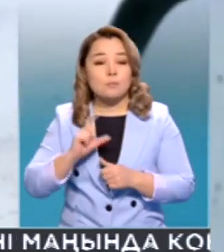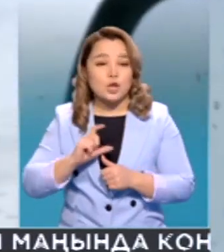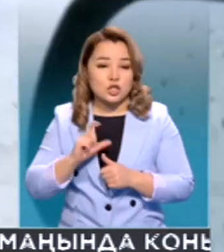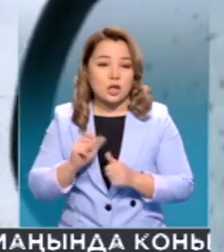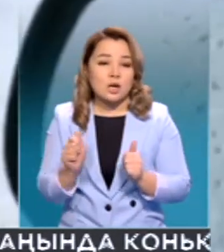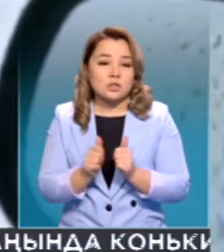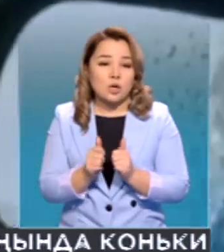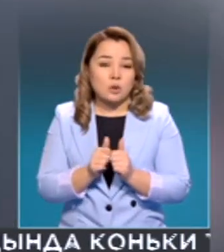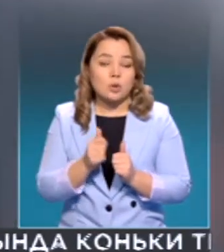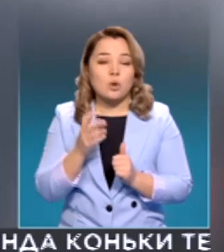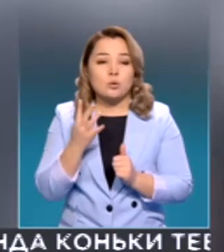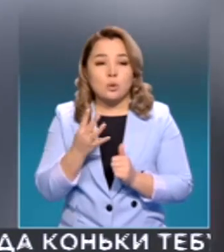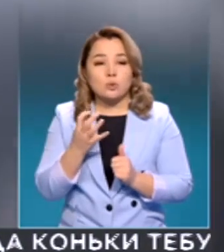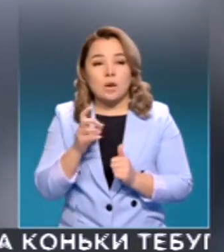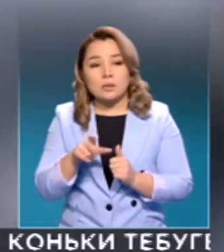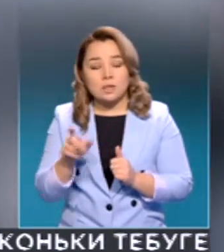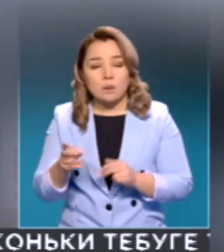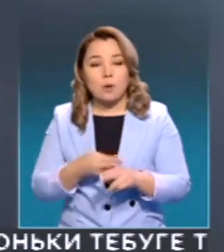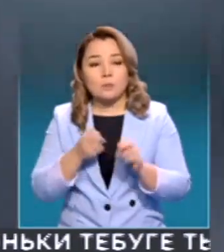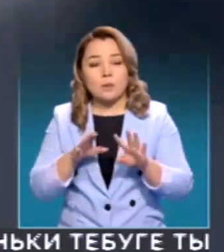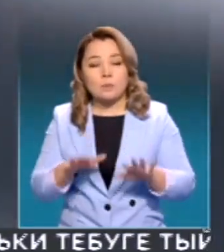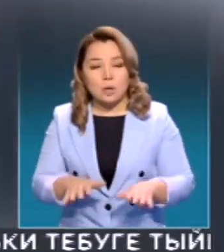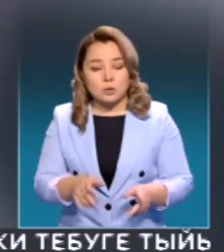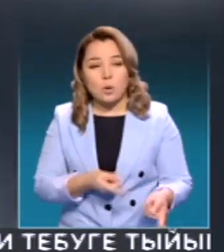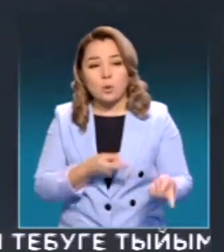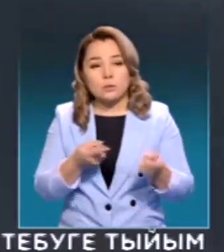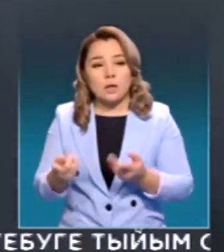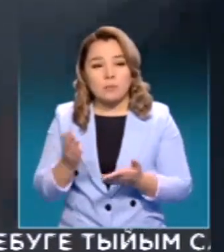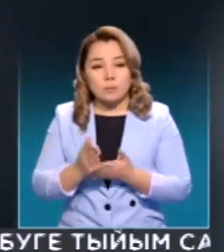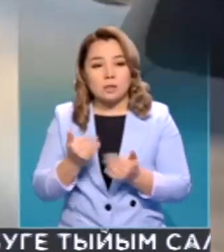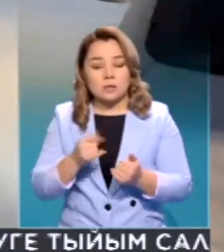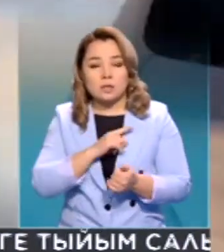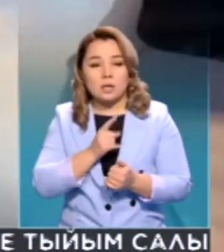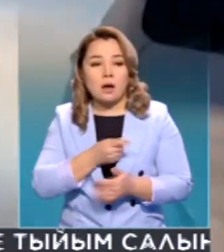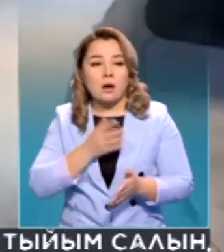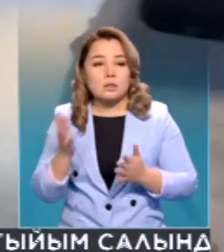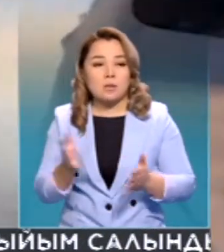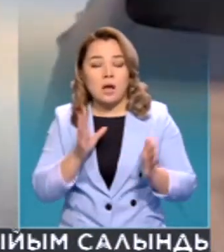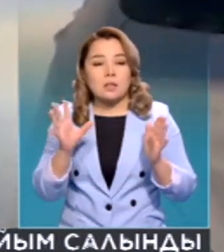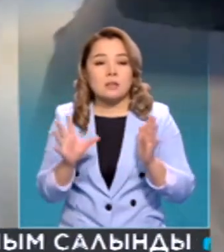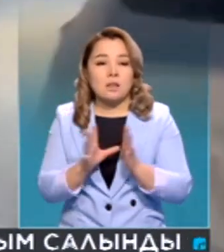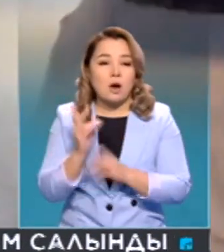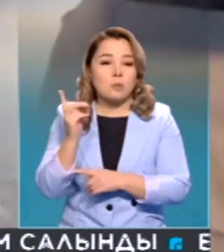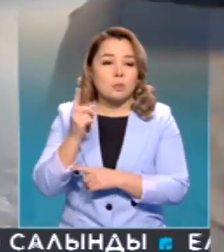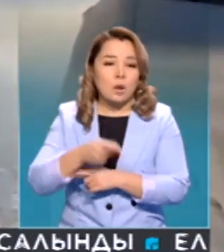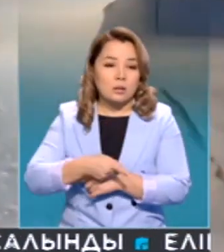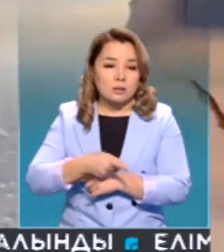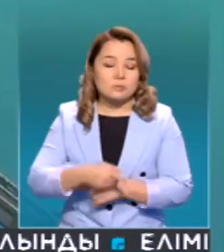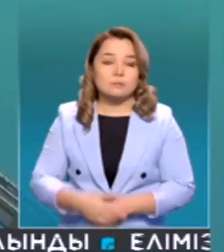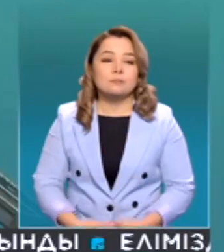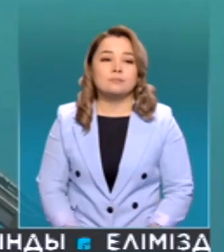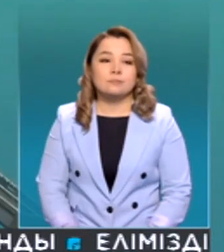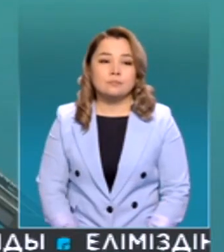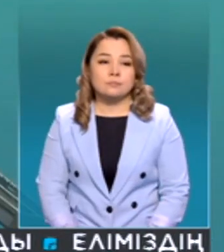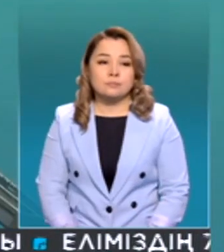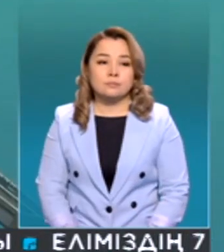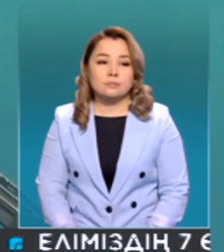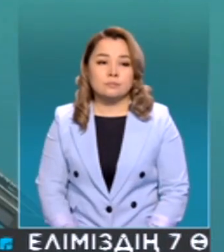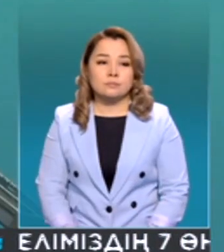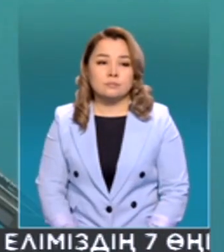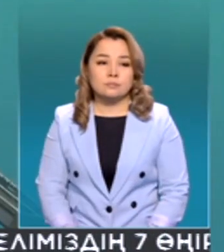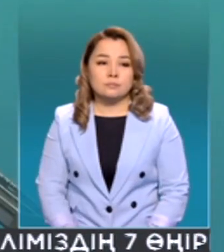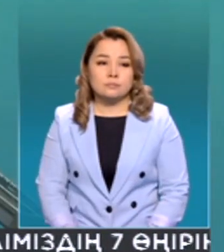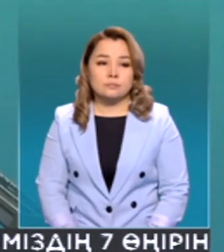жақын маңдағы қауіпсіз орындарға орналастырылды. Бір қатар ауданда қатты дауылдан электр бағаналары құлаған. Алдын ала